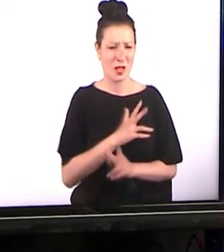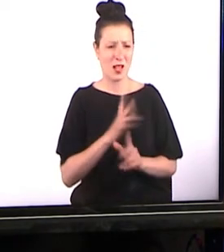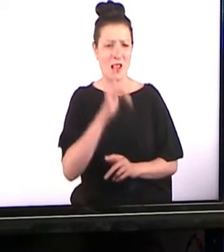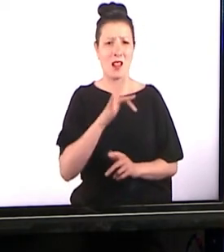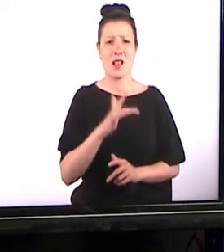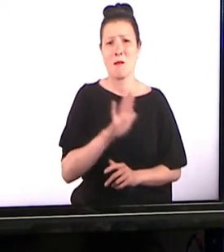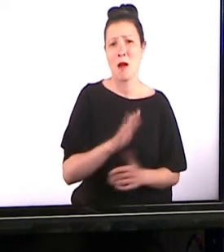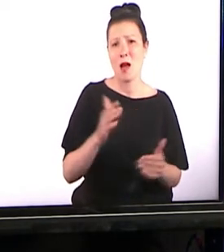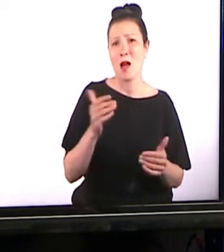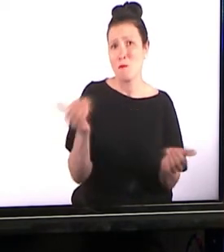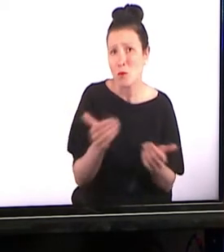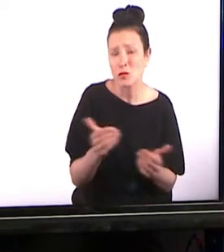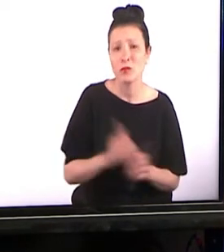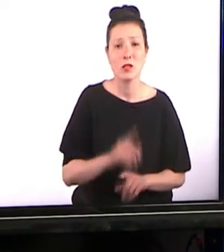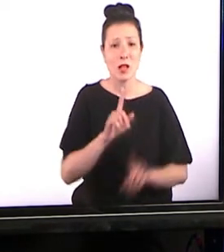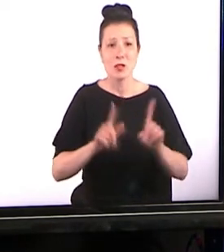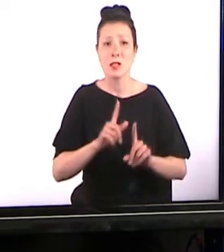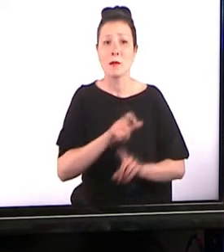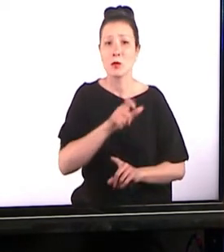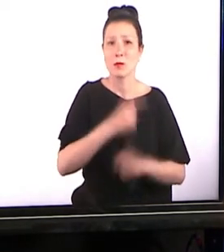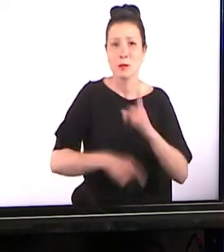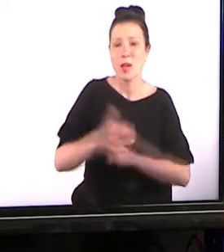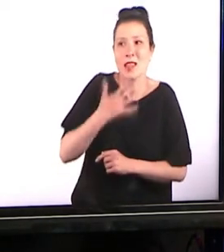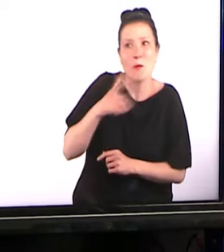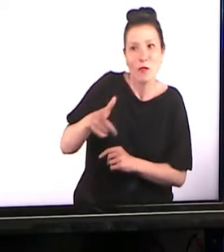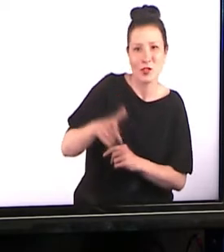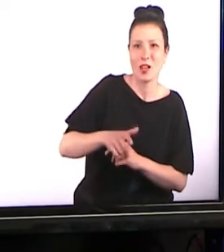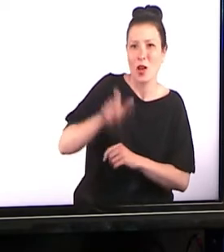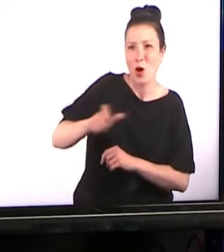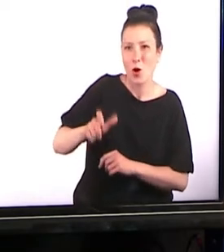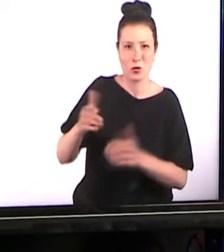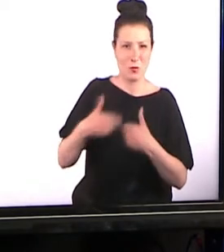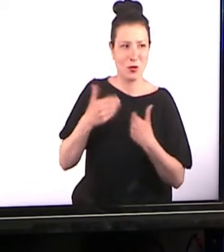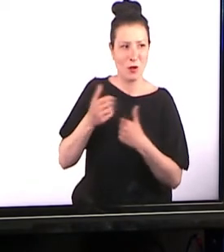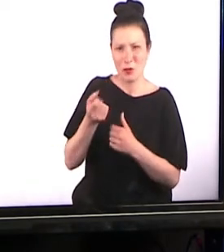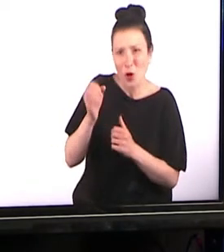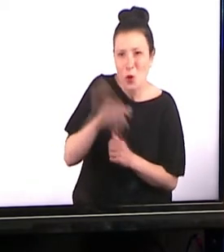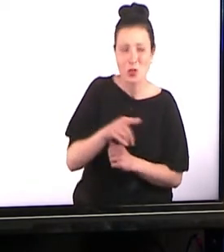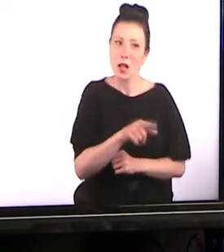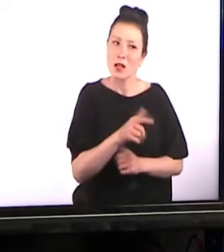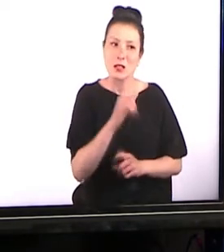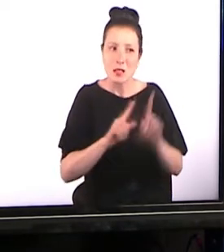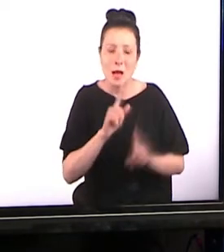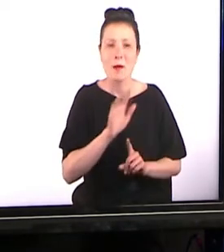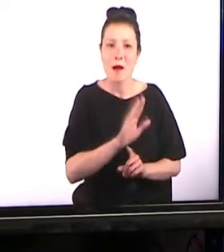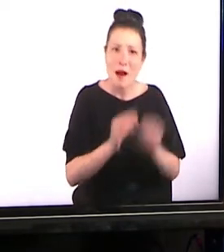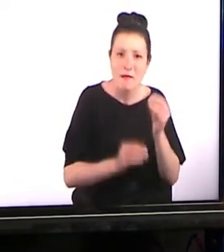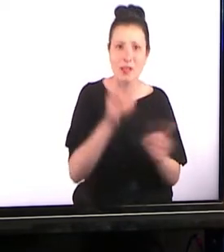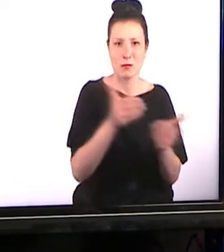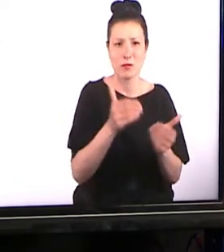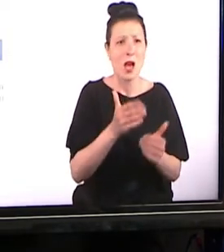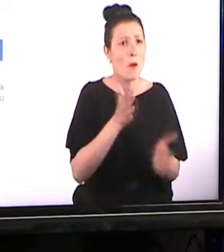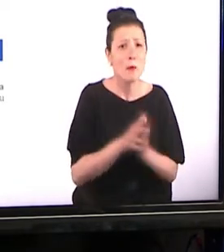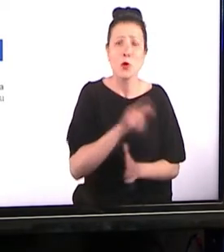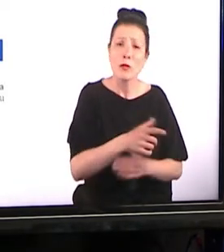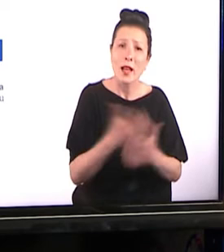osoby z niepełnosprawnością nie ujmuje osobom sprawnym, ale mają ten potencjał nawet większy, bo czasami im bardziej zależy. Po prostu tu